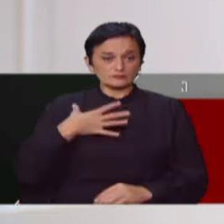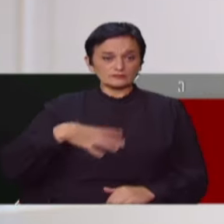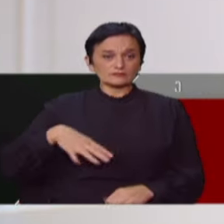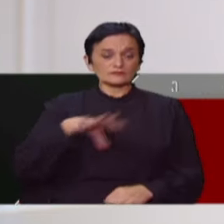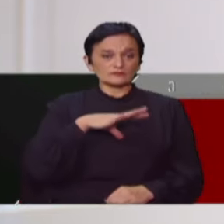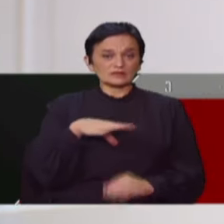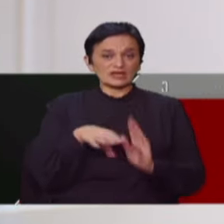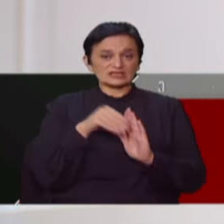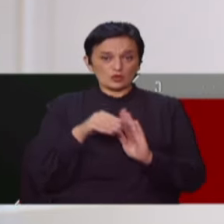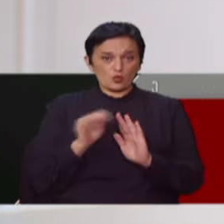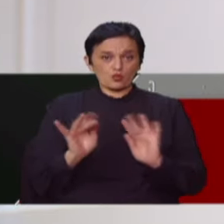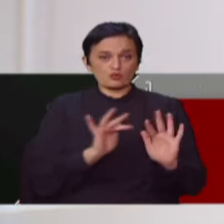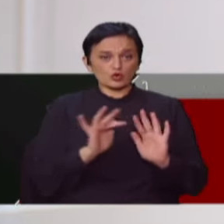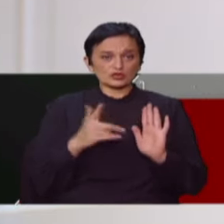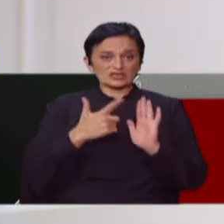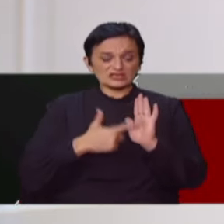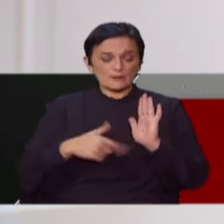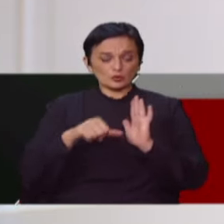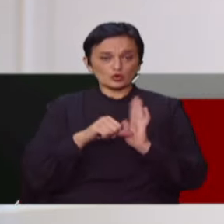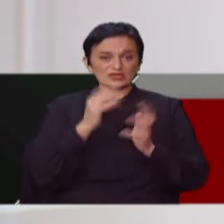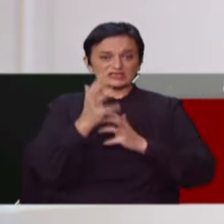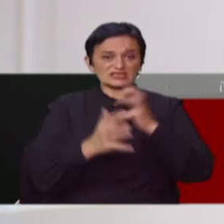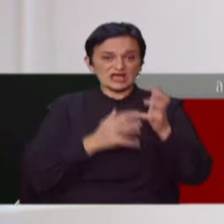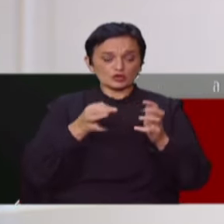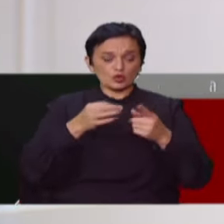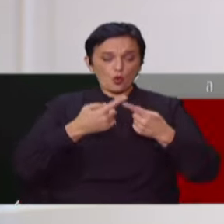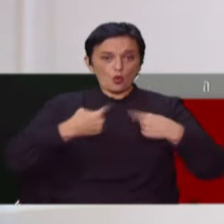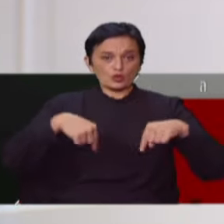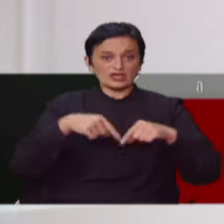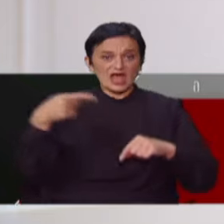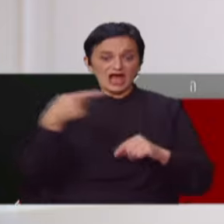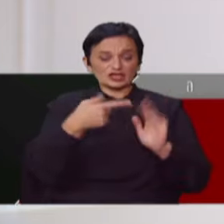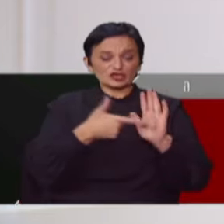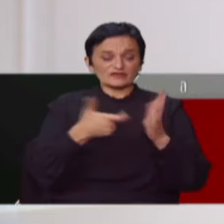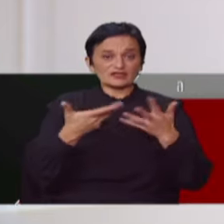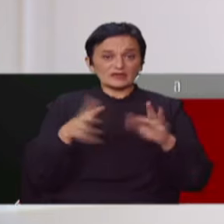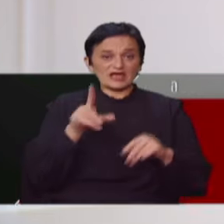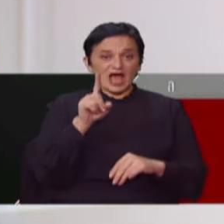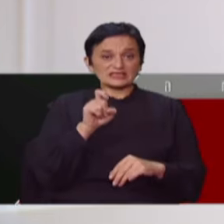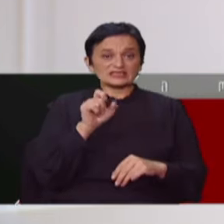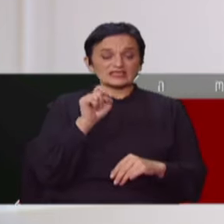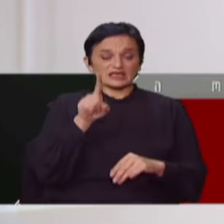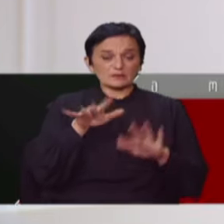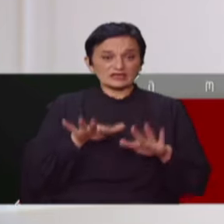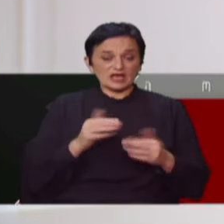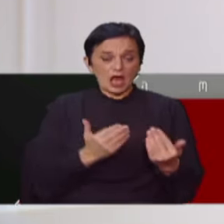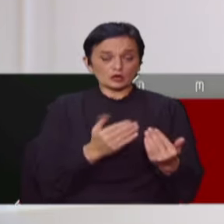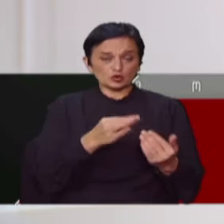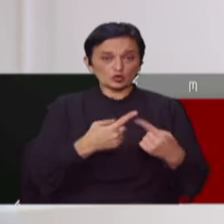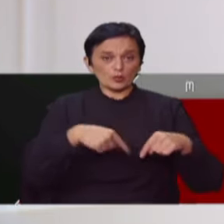Საქართველოში საარჩევნო პროცესს 76 საერთაშორისო ორგანიზაციის 1700 მეტი და 111 ადგილობრივი